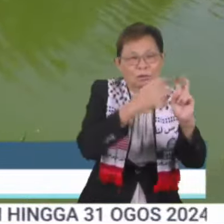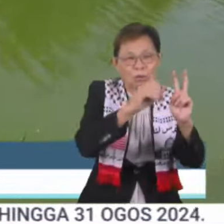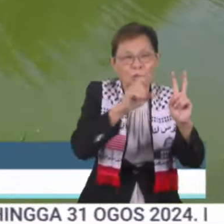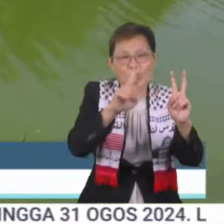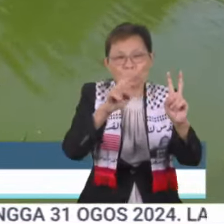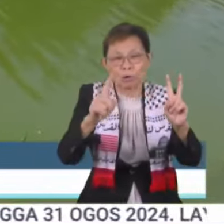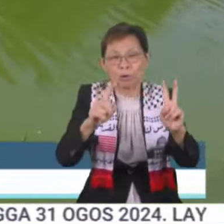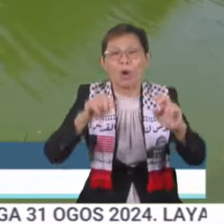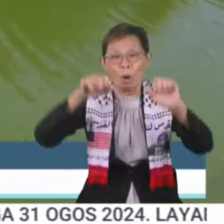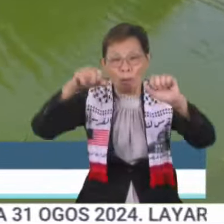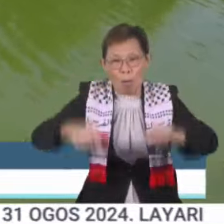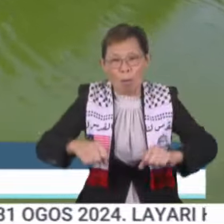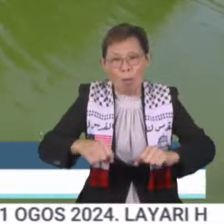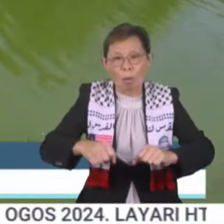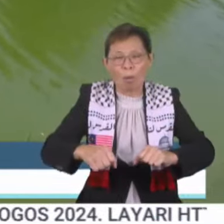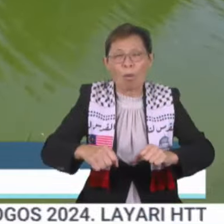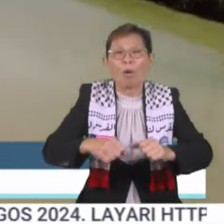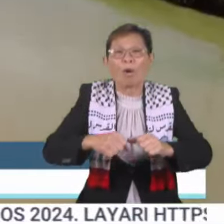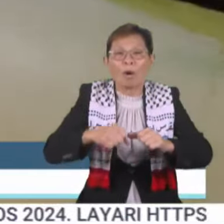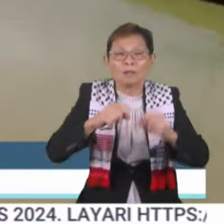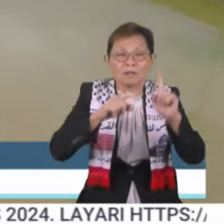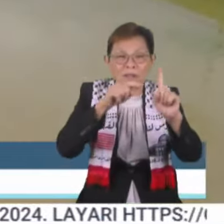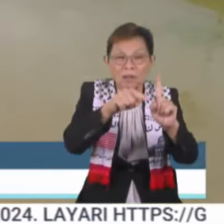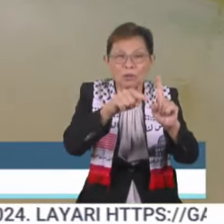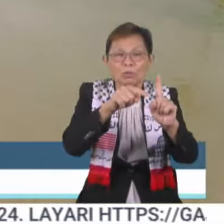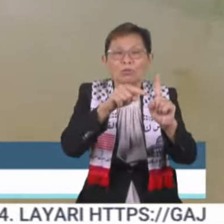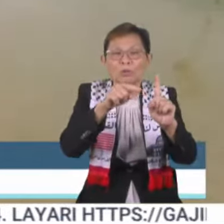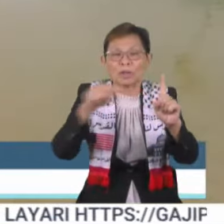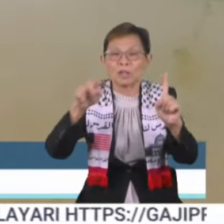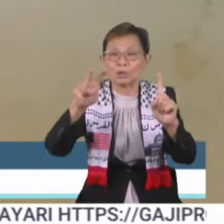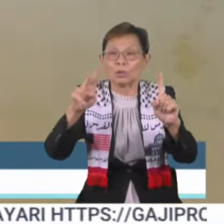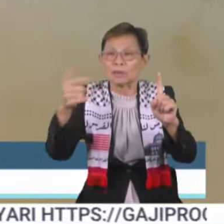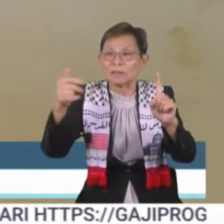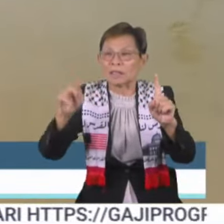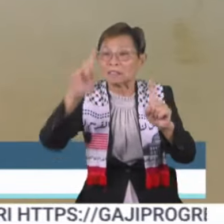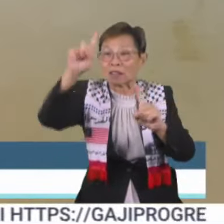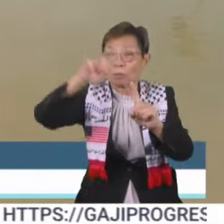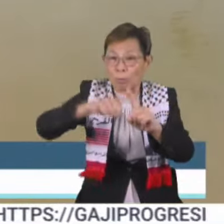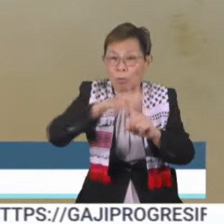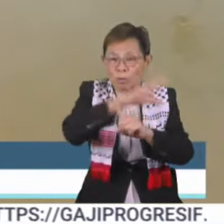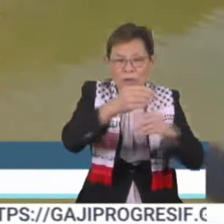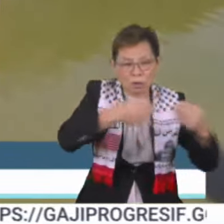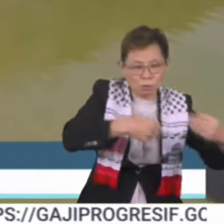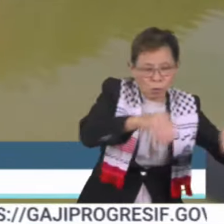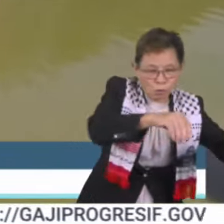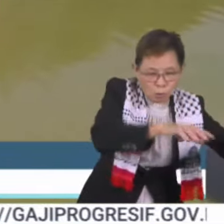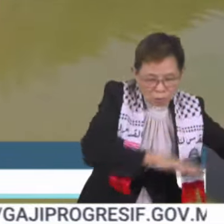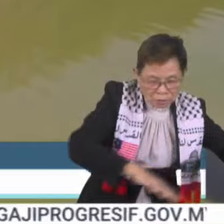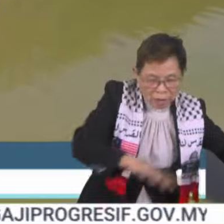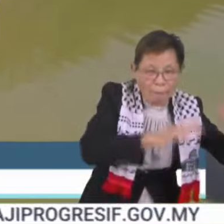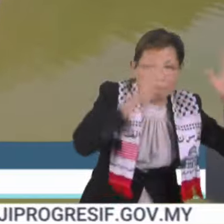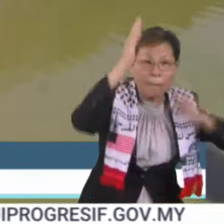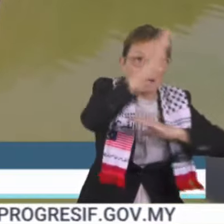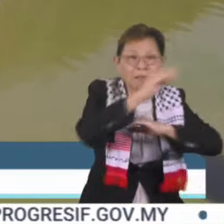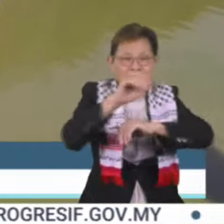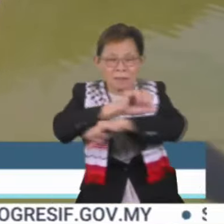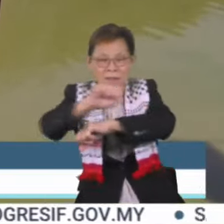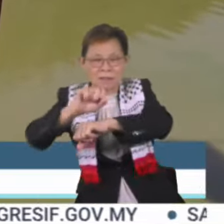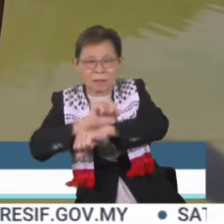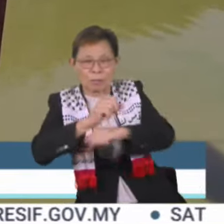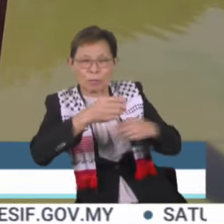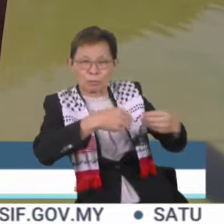itu hanya mampu menghasilkan 1 hingga 2 tan metrik sebulan dan dipasarkan di sekitar Malaysia dan